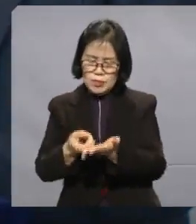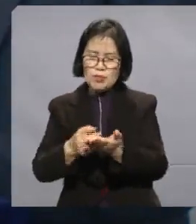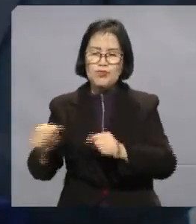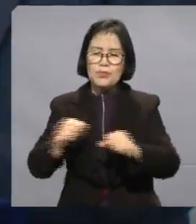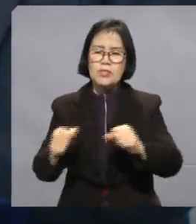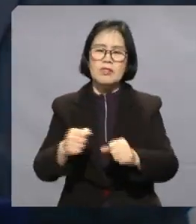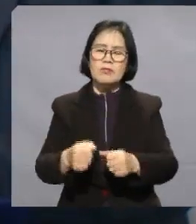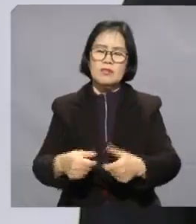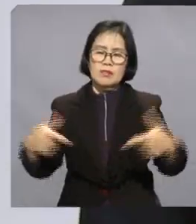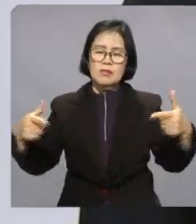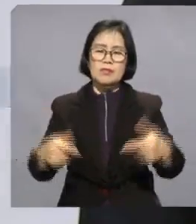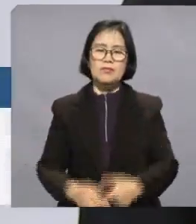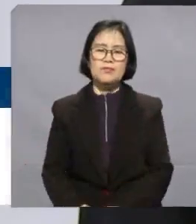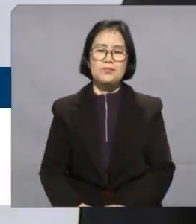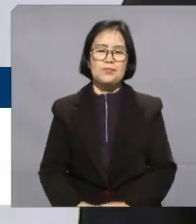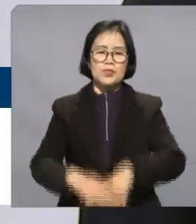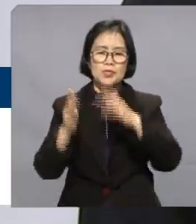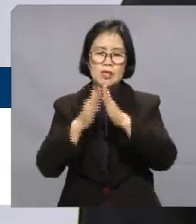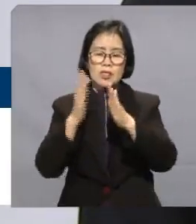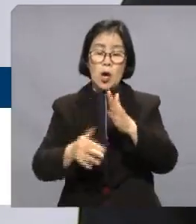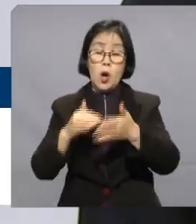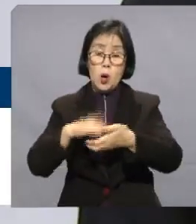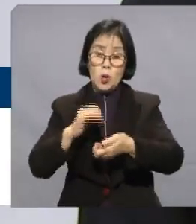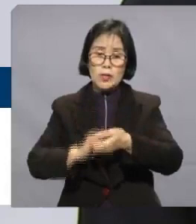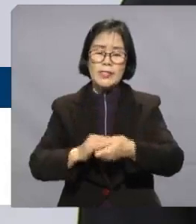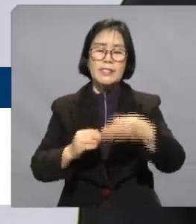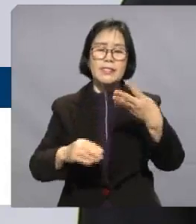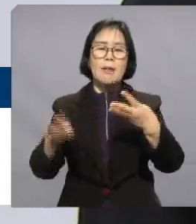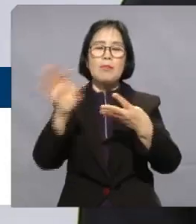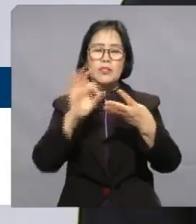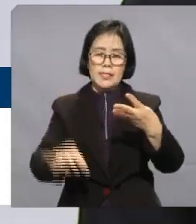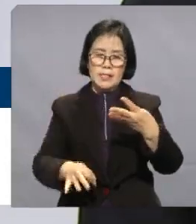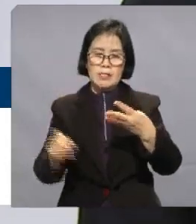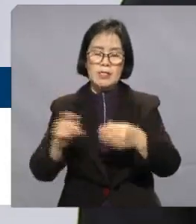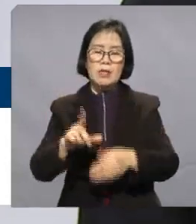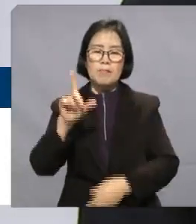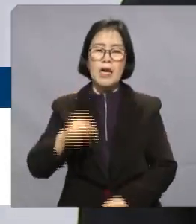있습니다. 전체 정원의 약 4%에 해당하는